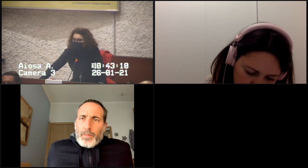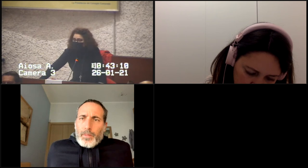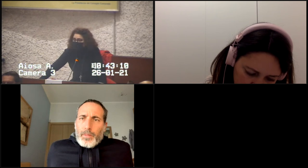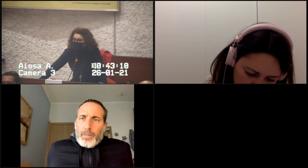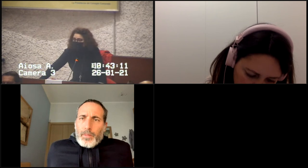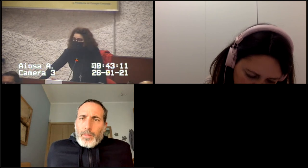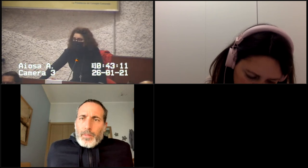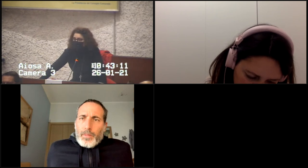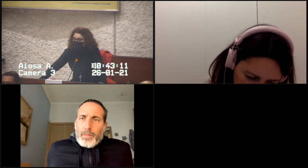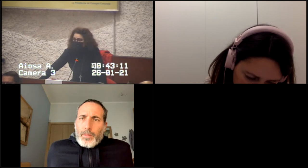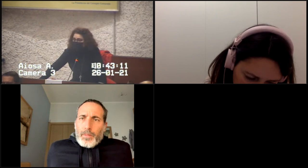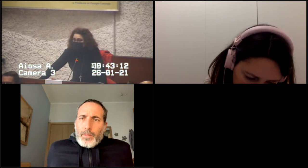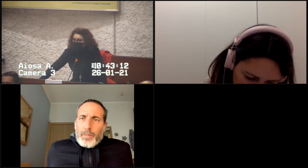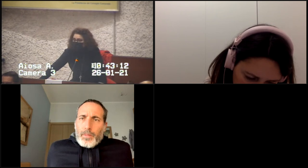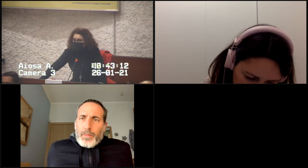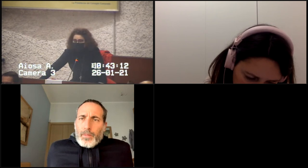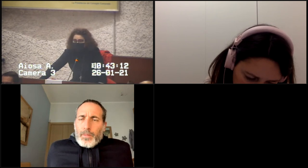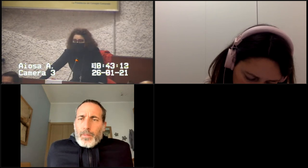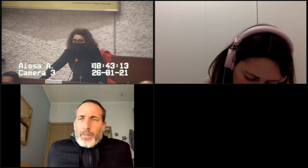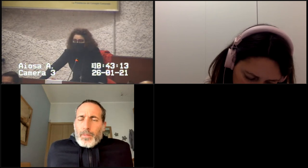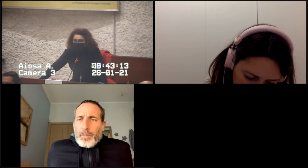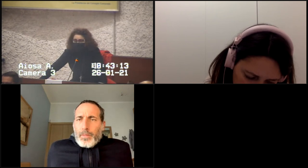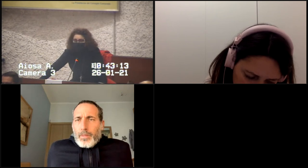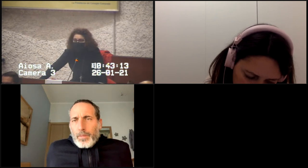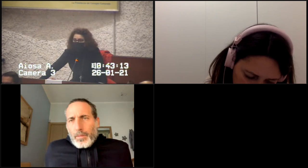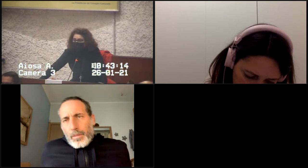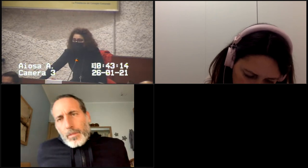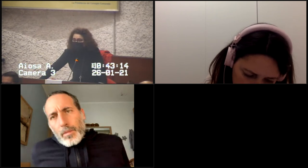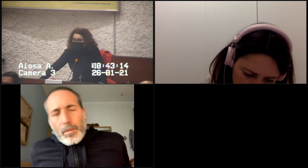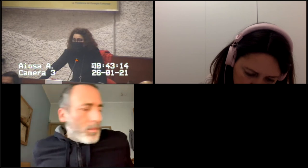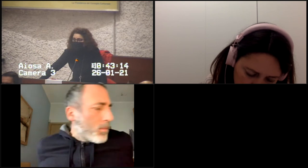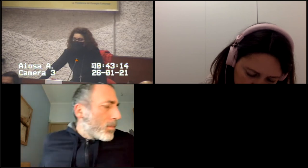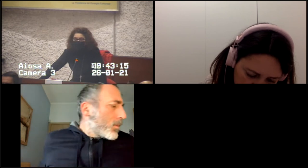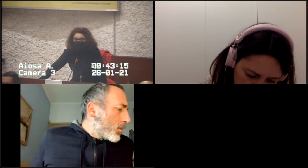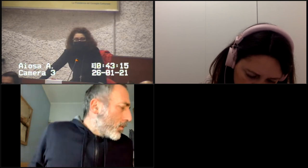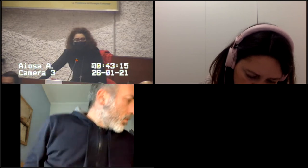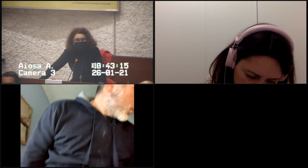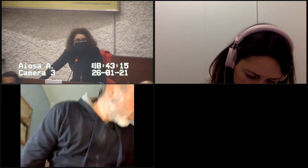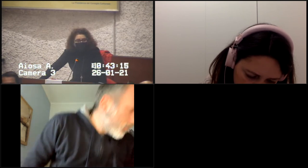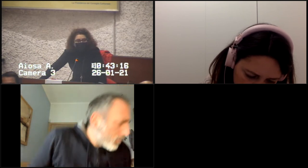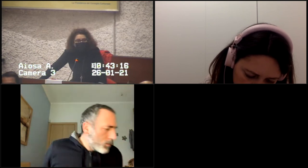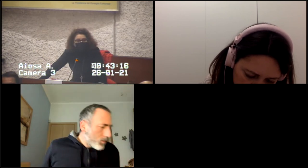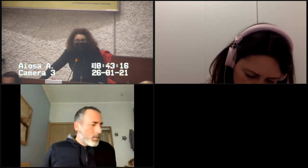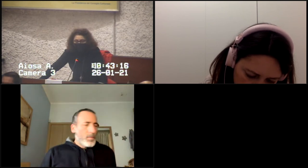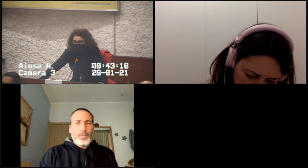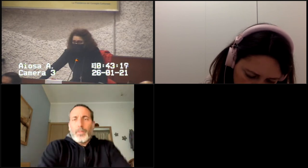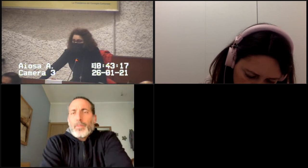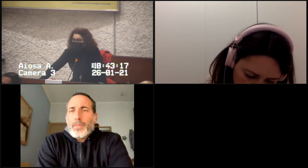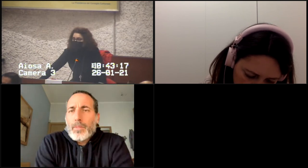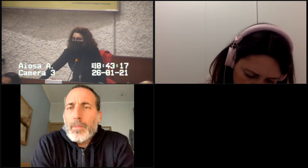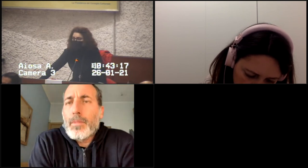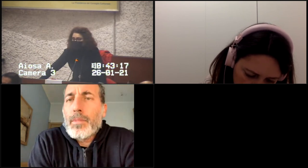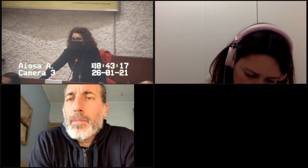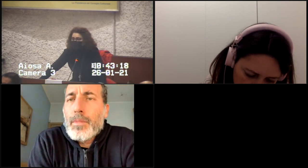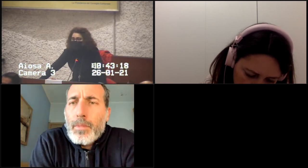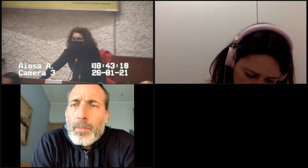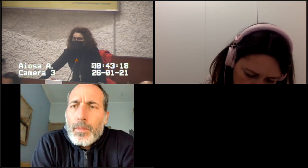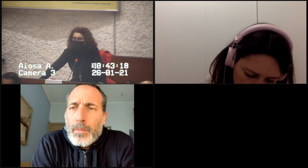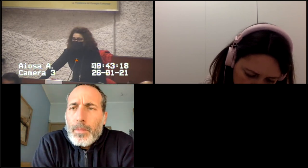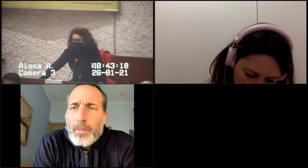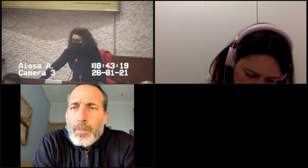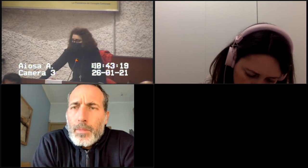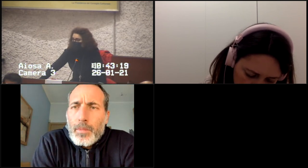prepotenza nella presentazione della mozione di questa sera, è stata una decisione collegiale, ripeto, dei